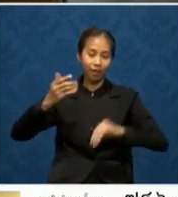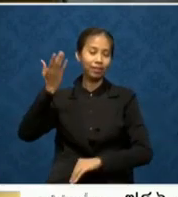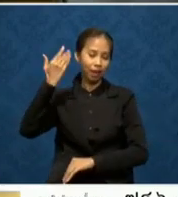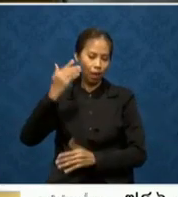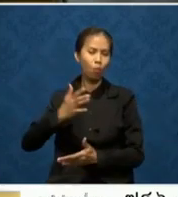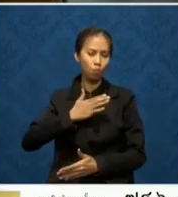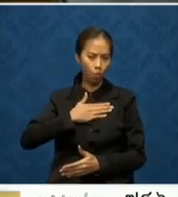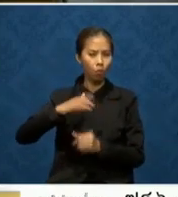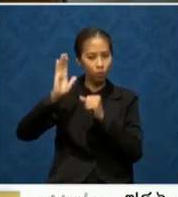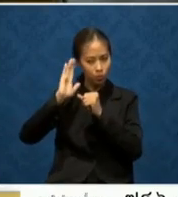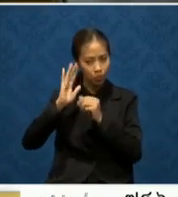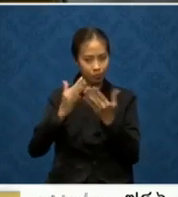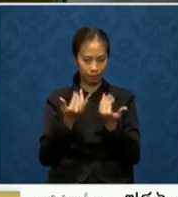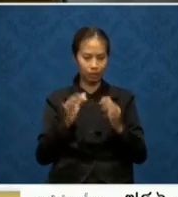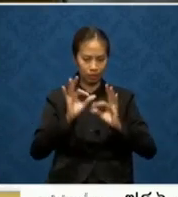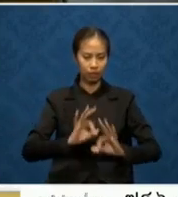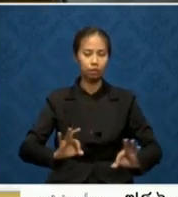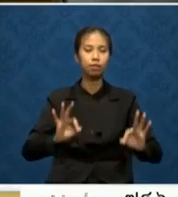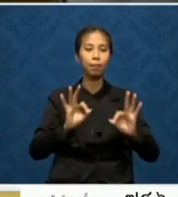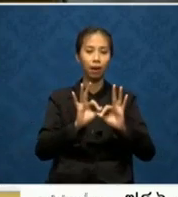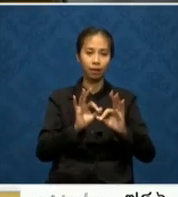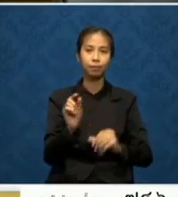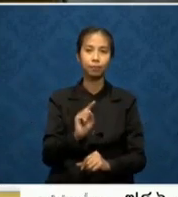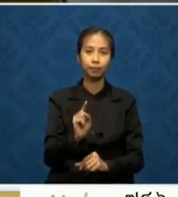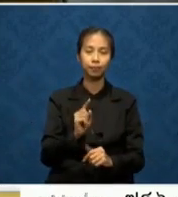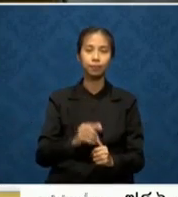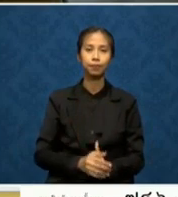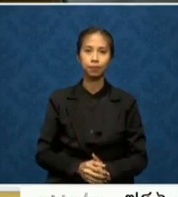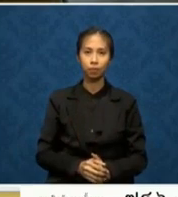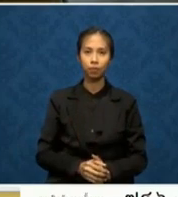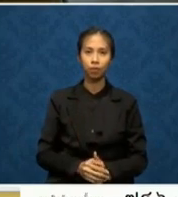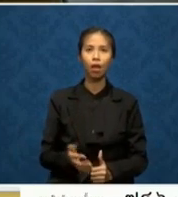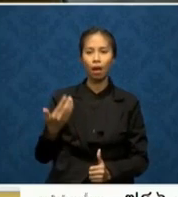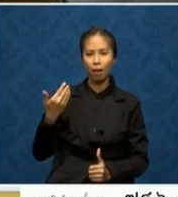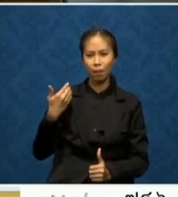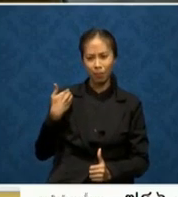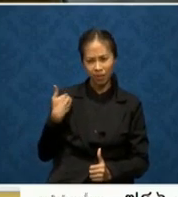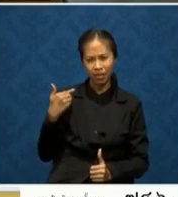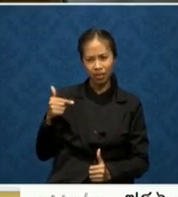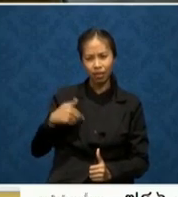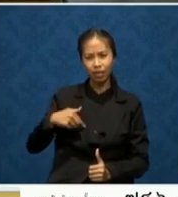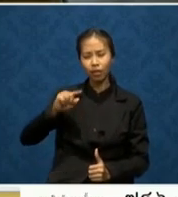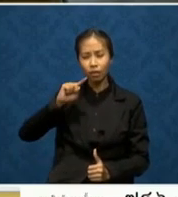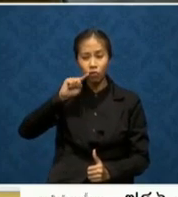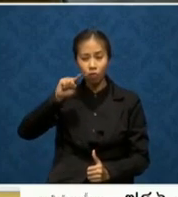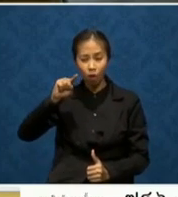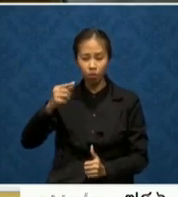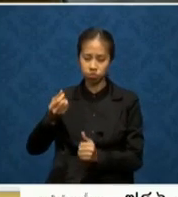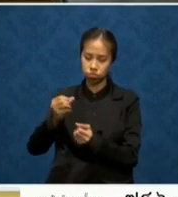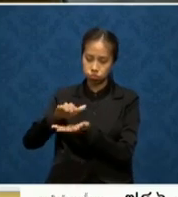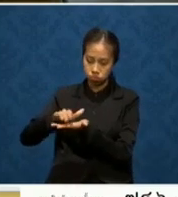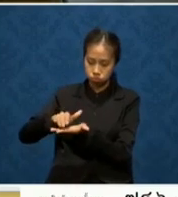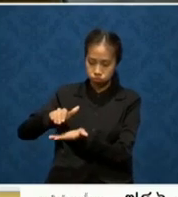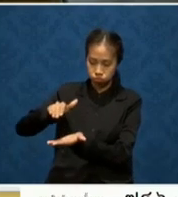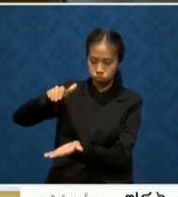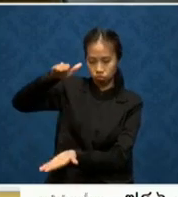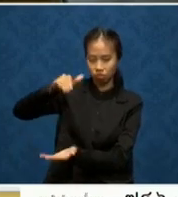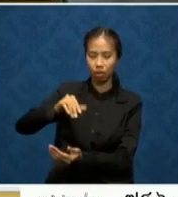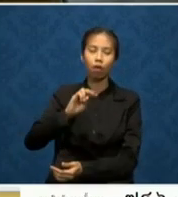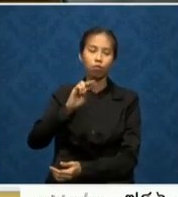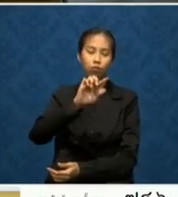าเรื่องนี้เป็นเรื่องสำคัญก็คือว่ามีคดีค้างในระบบยุติธรรมของไทย 2.5 ล้